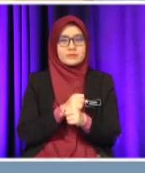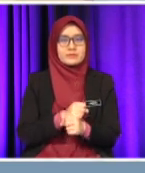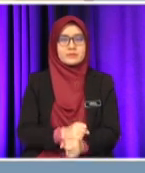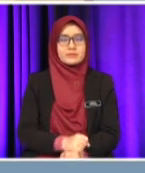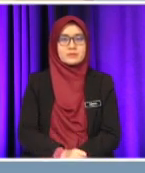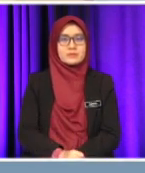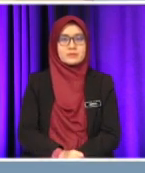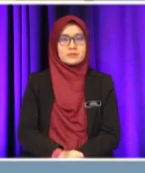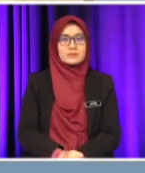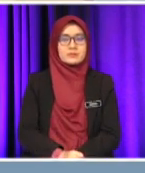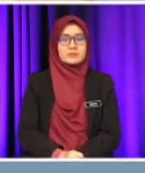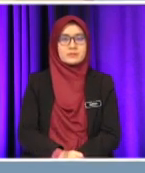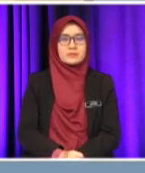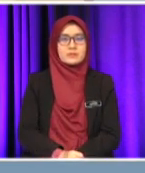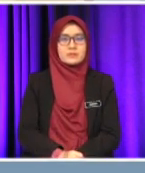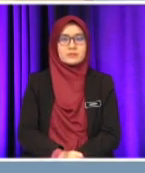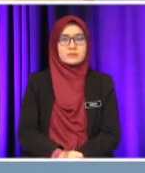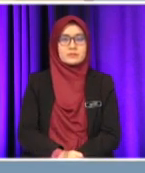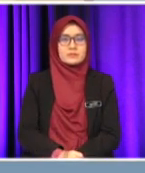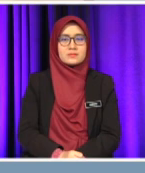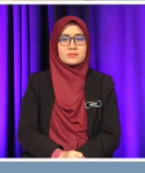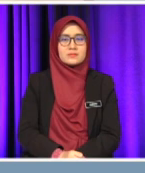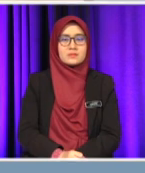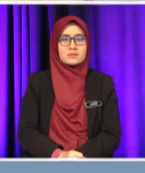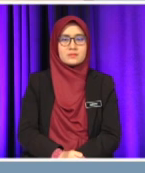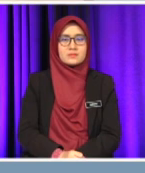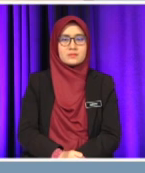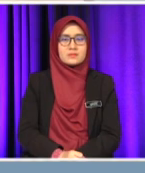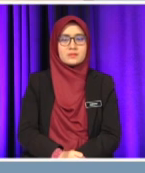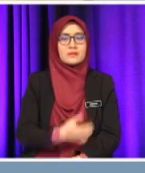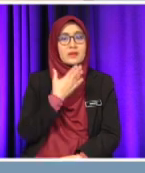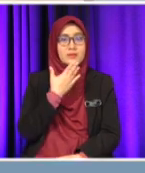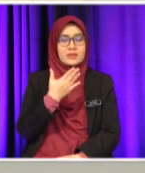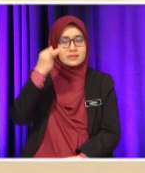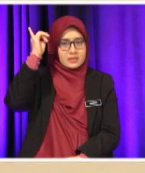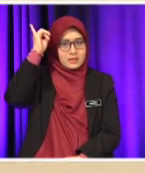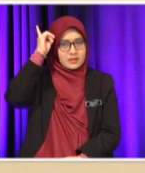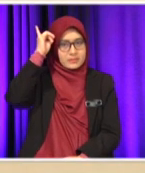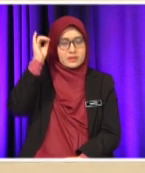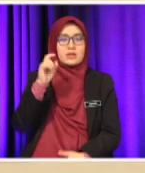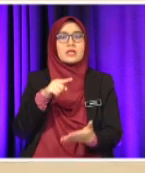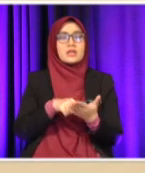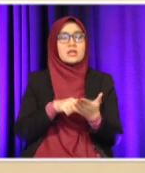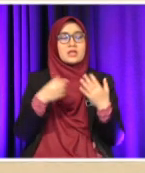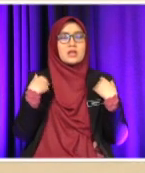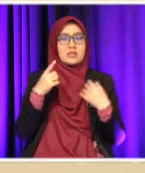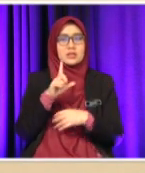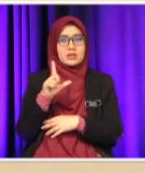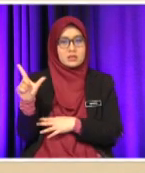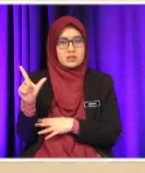Oke betul oke baik Makasih adalah penapis